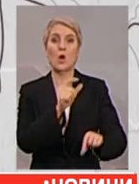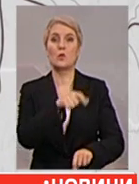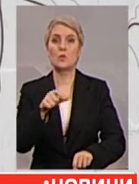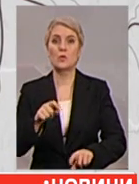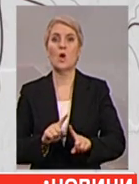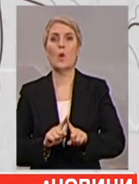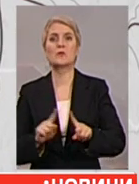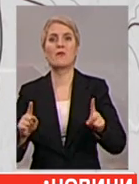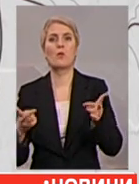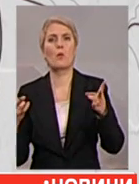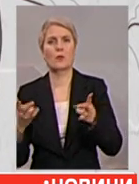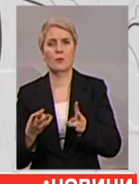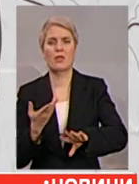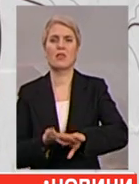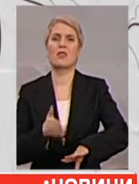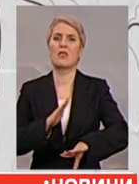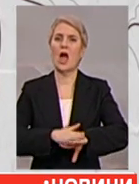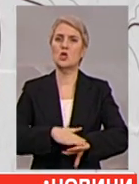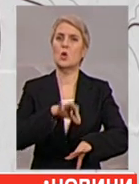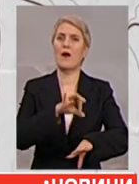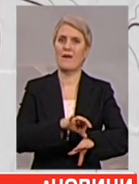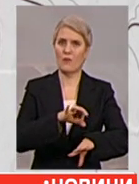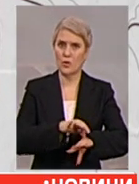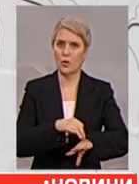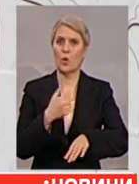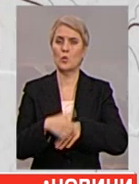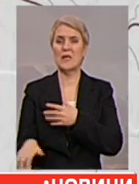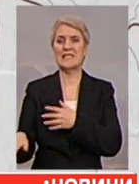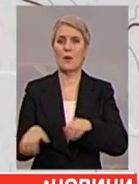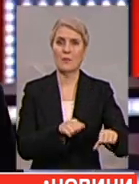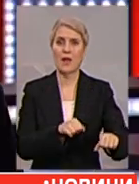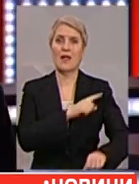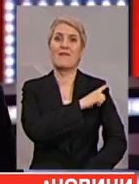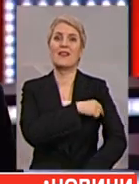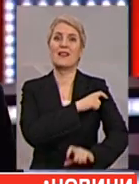із місцевої реанімації вже забрала до себе лікарня у Костянтинівці.